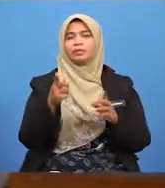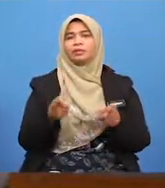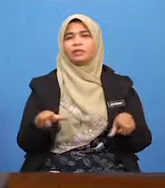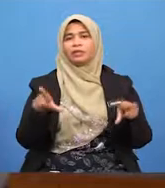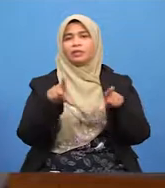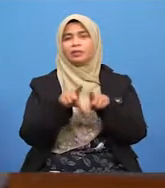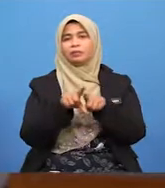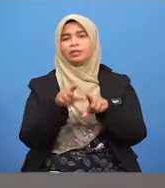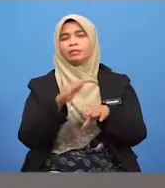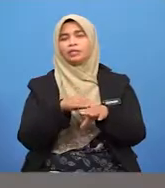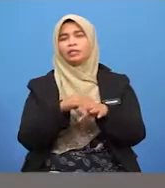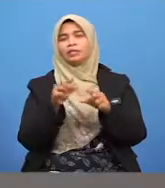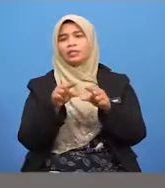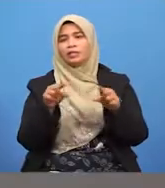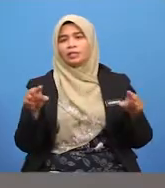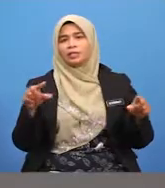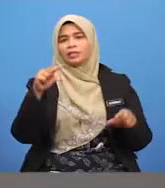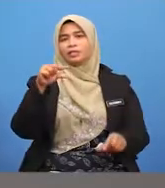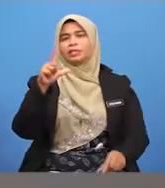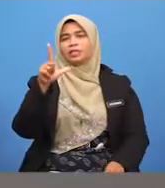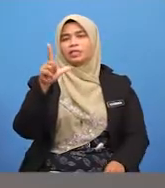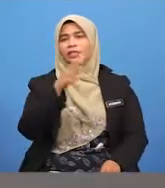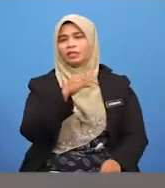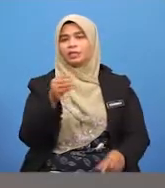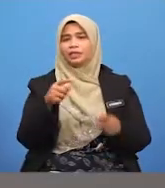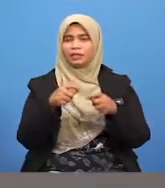anjell dan perlu ditekan